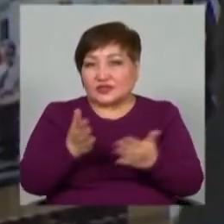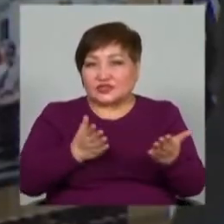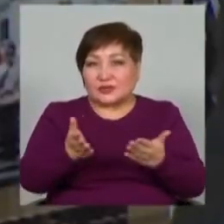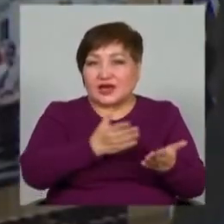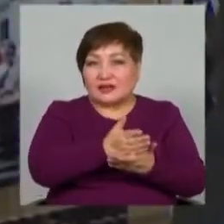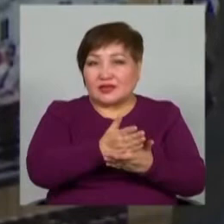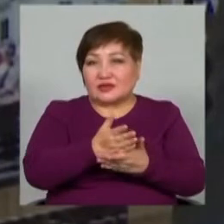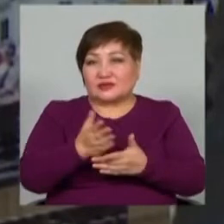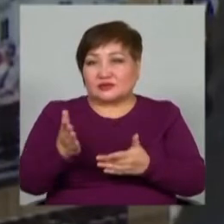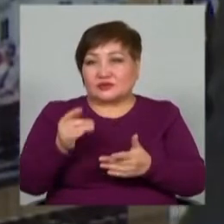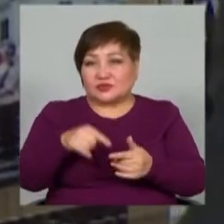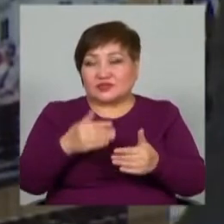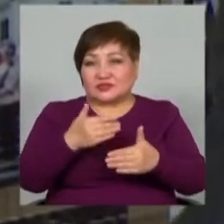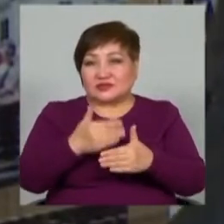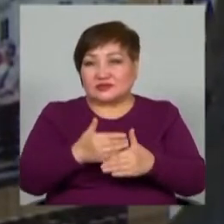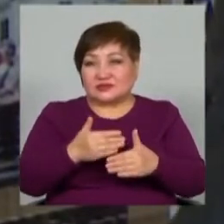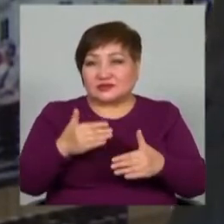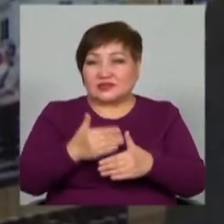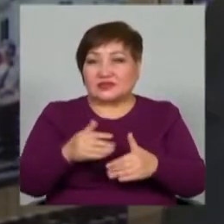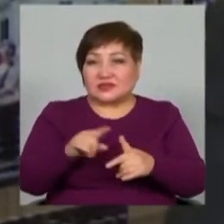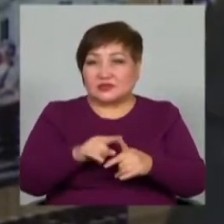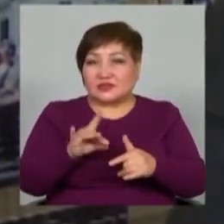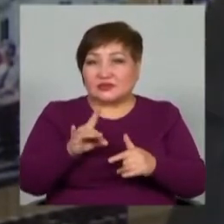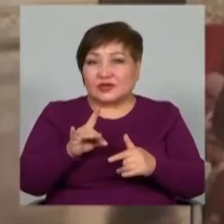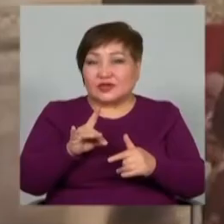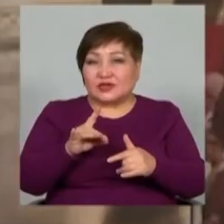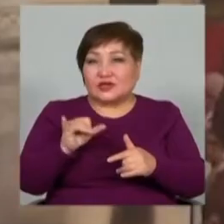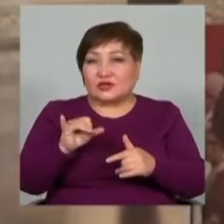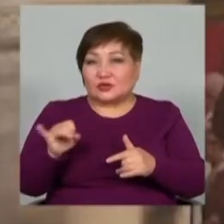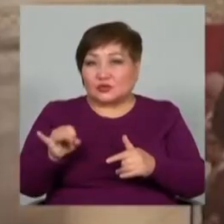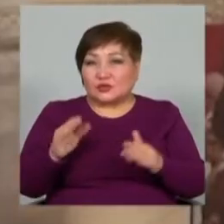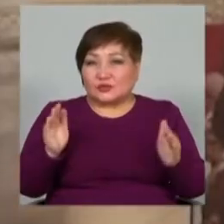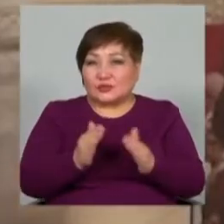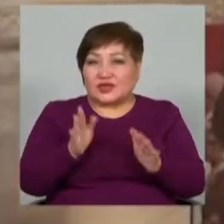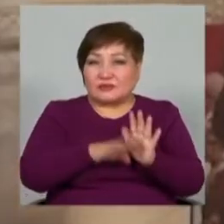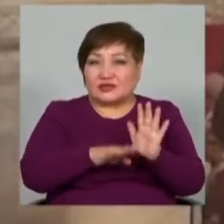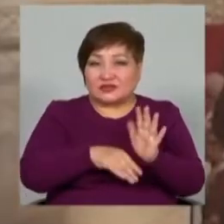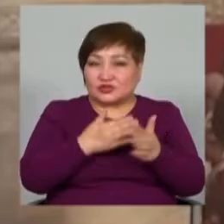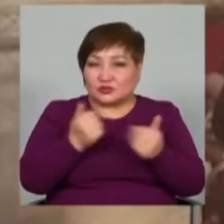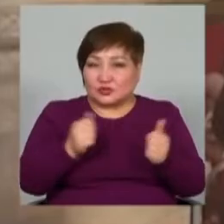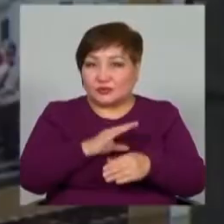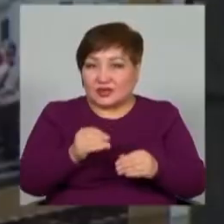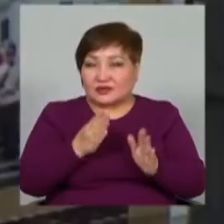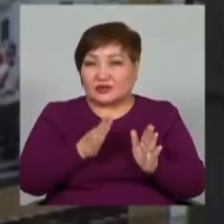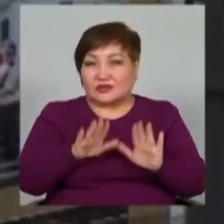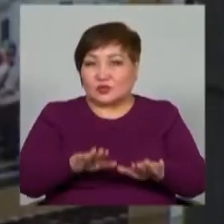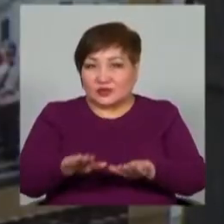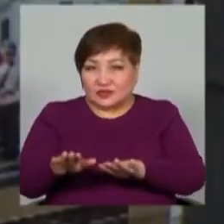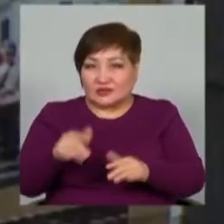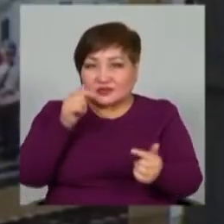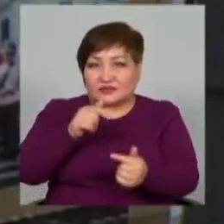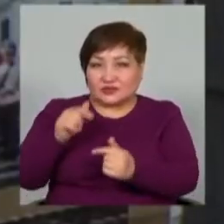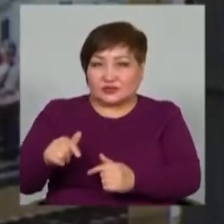мұнда әлгі ұсақ түйек деген болмайды. Соның бәрі орын-орында көрерменге байланысты, қазір жеңіл-желпі дүниелерден